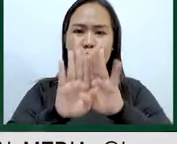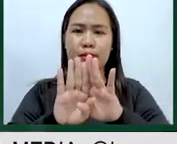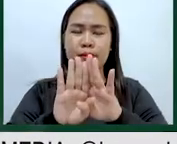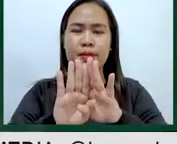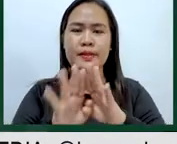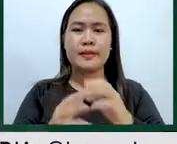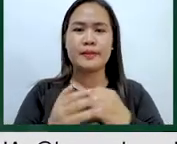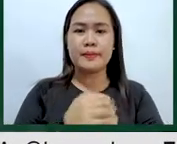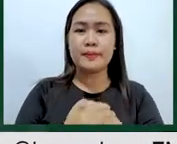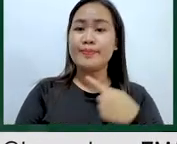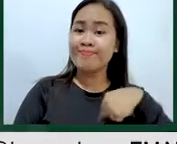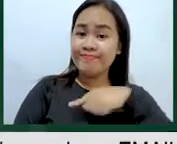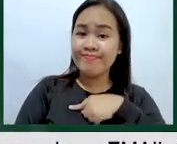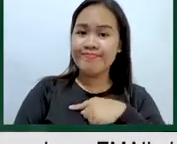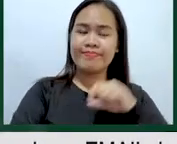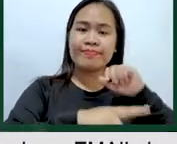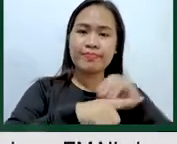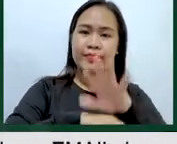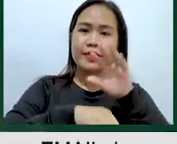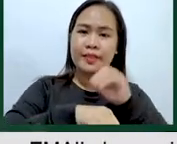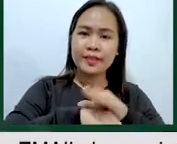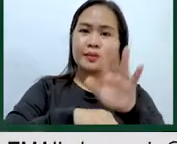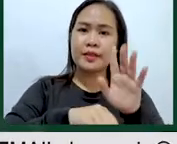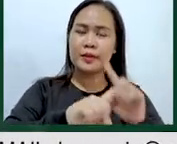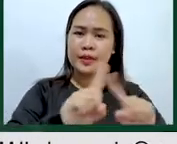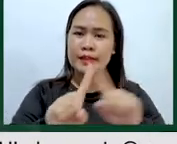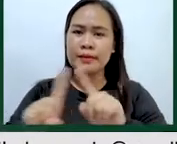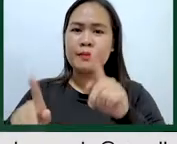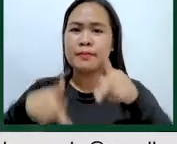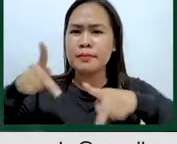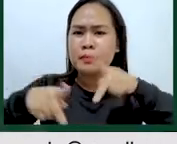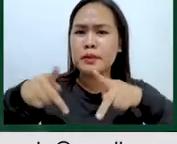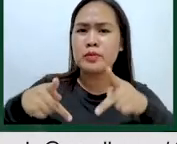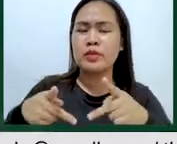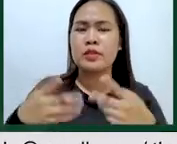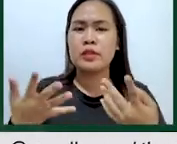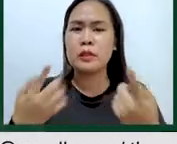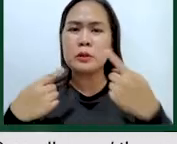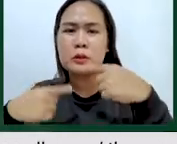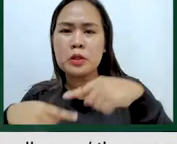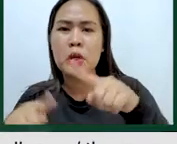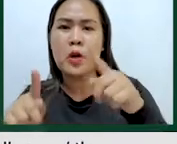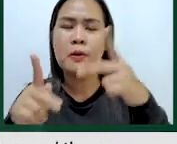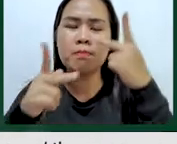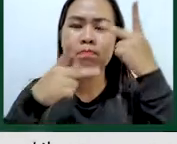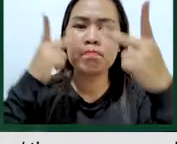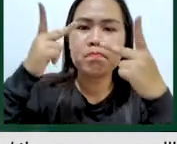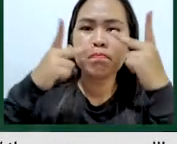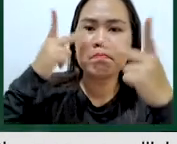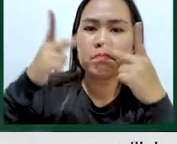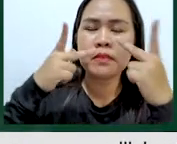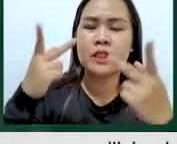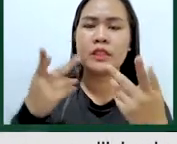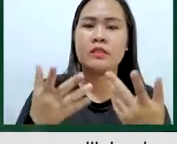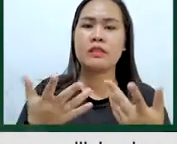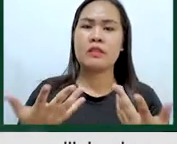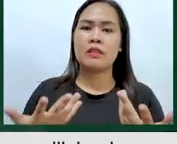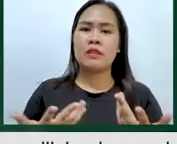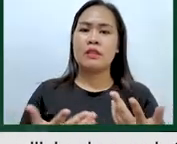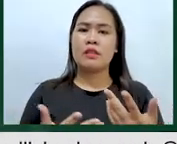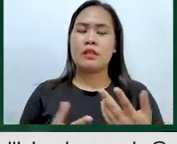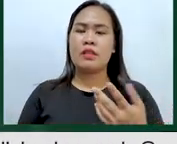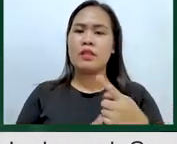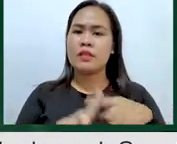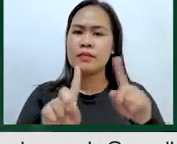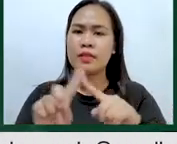sa buhay, no, nasa sa mga sementeryo. I'm sure hindi kayo apektado masyado dito kasi talaga regular niyo silang napapasyalan. Pero yung